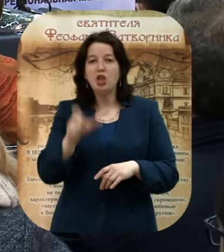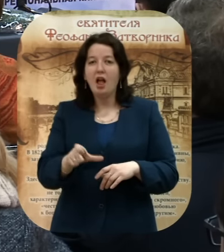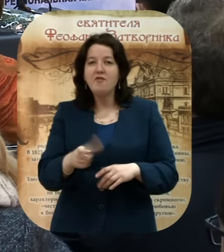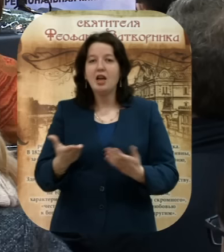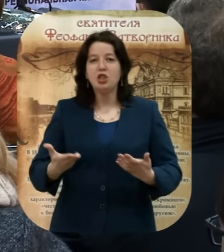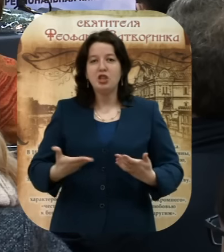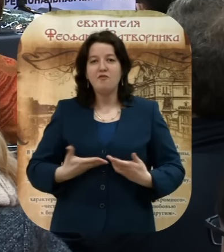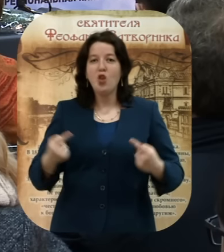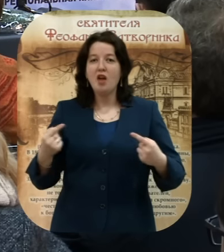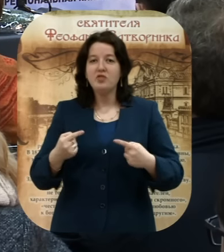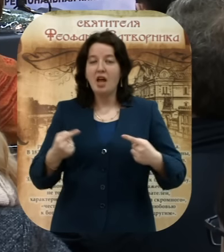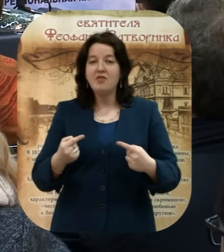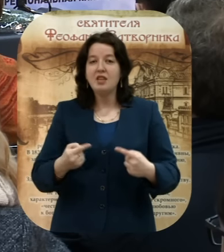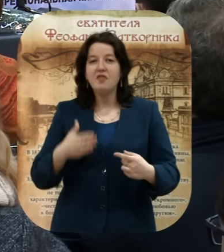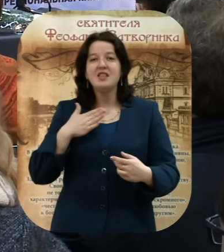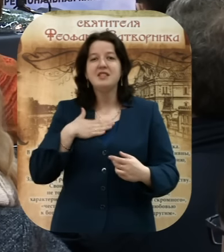нашим